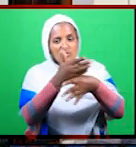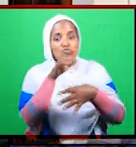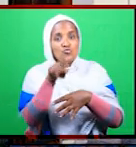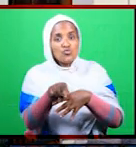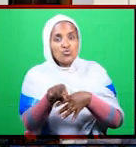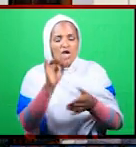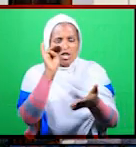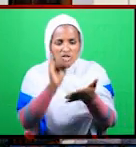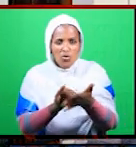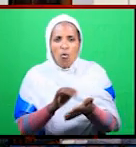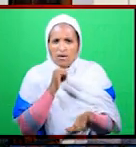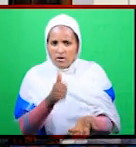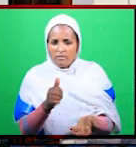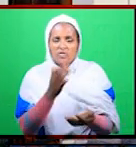አይደሉም።